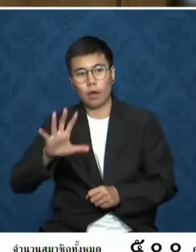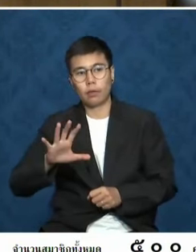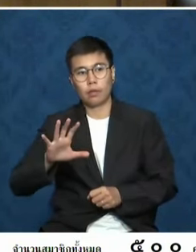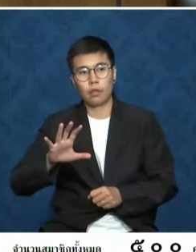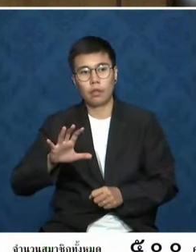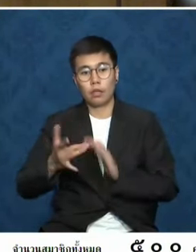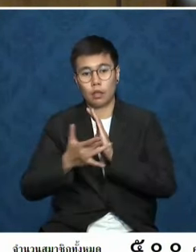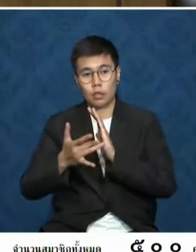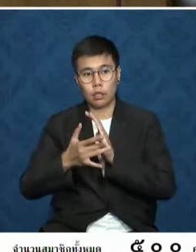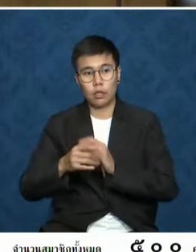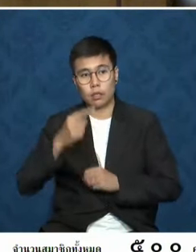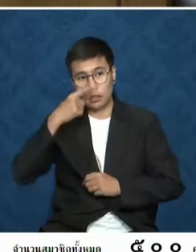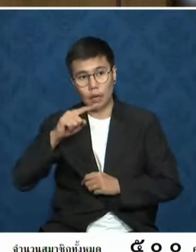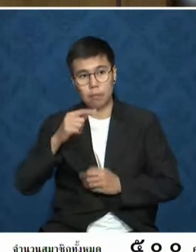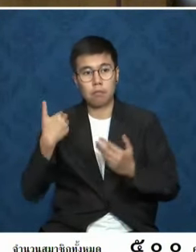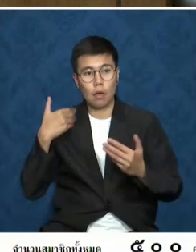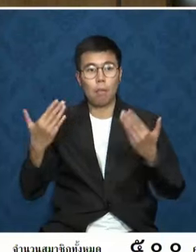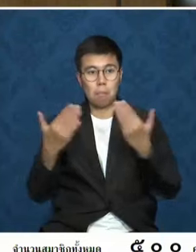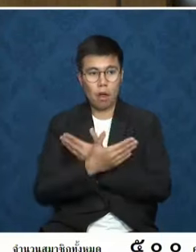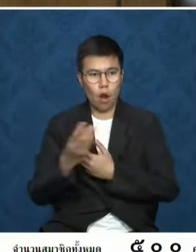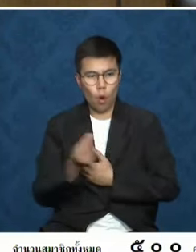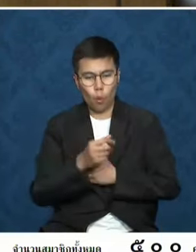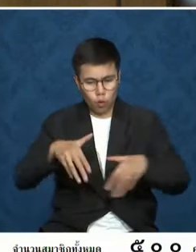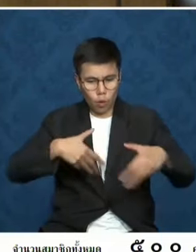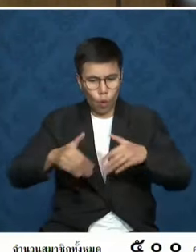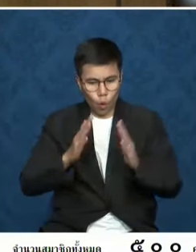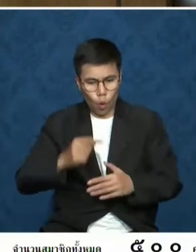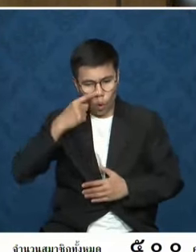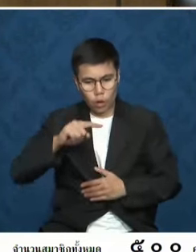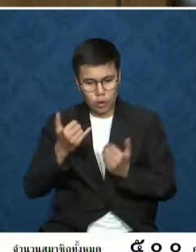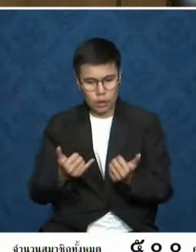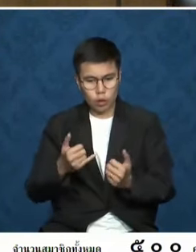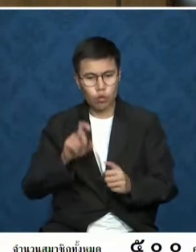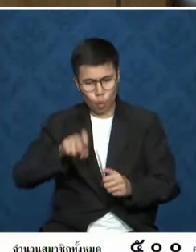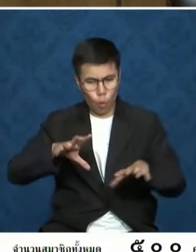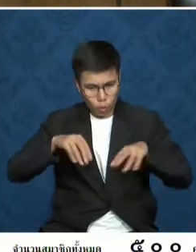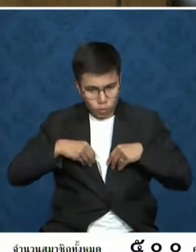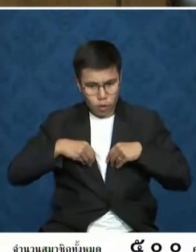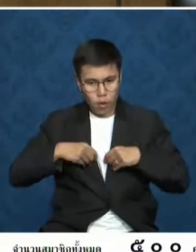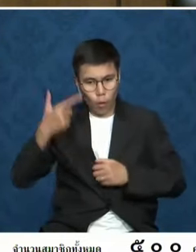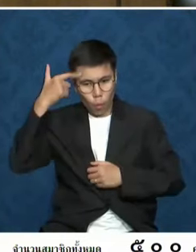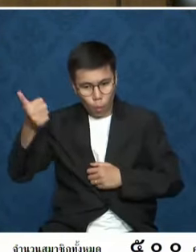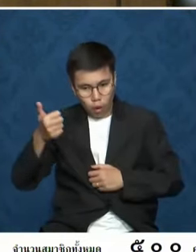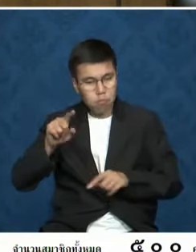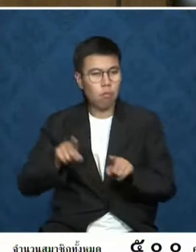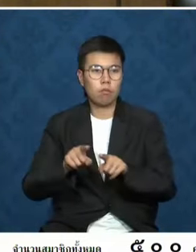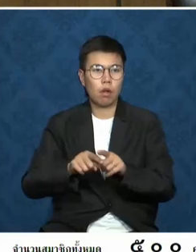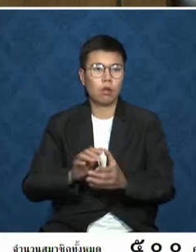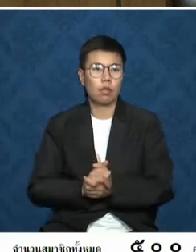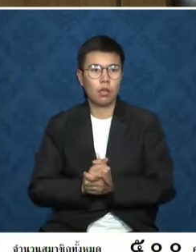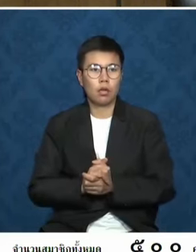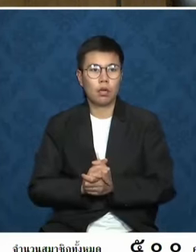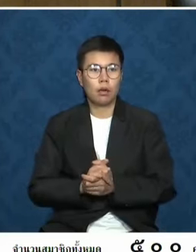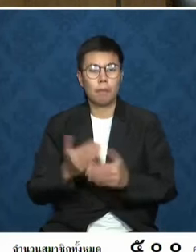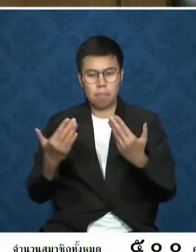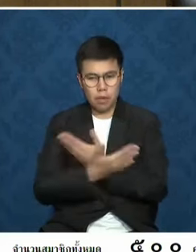ขึ้นเทคโโยีของเราไดมีการเปลยนแปลงอย่างรวดเร็ ประชาชนคนไทยเองต้ยอมรบว่ามีความเฉียวฉลาดเป็อย่างยิ่งนะครับ